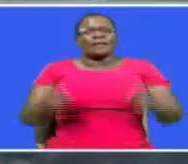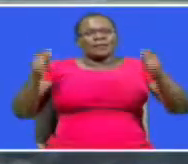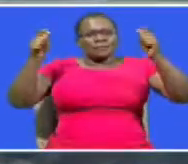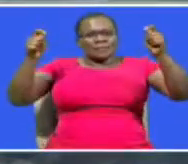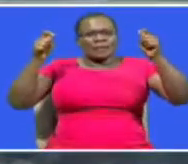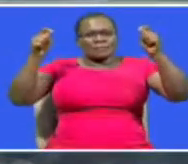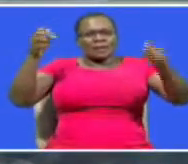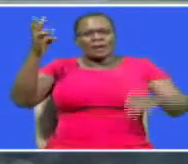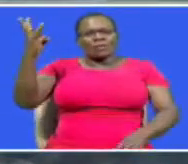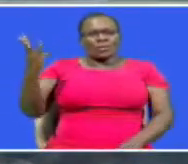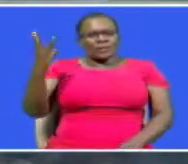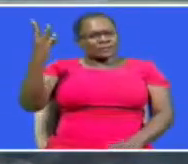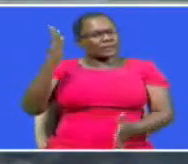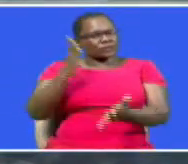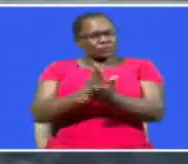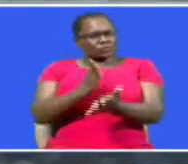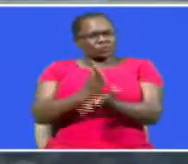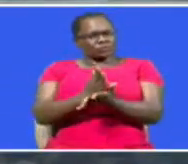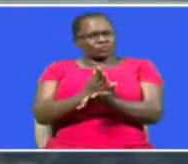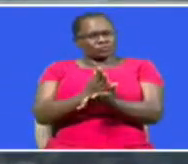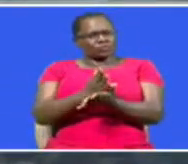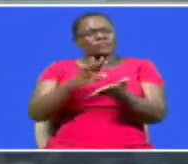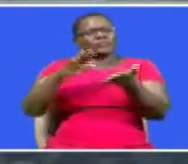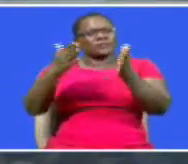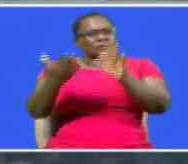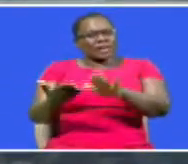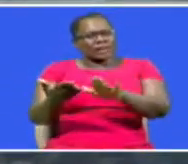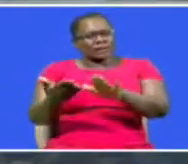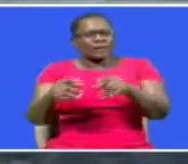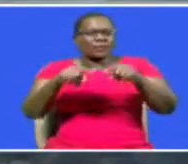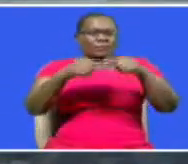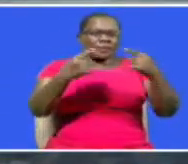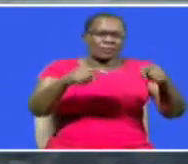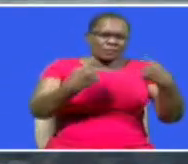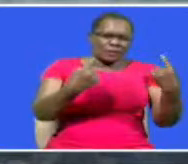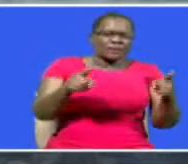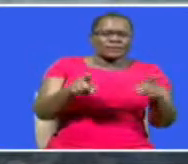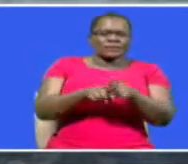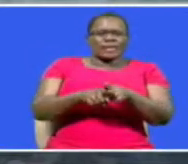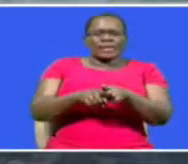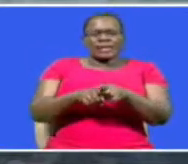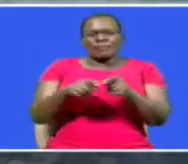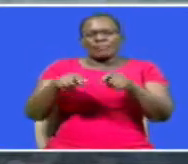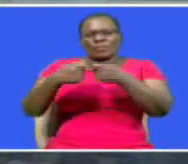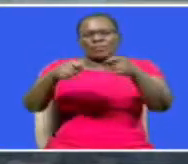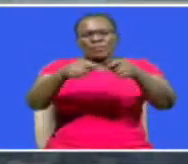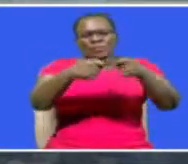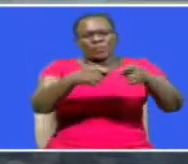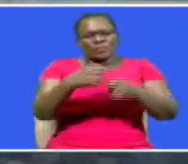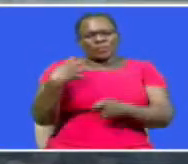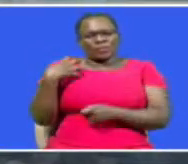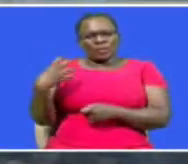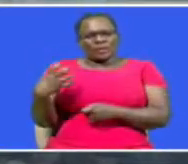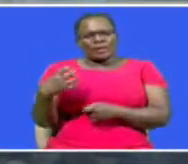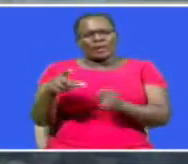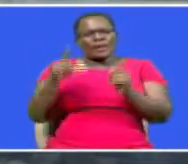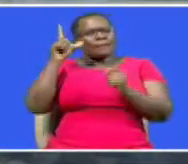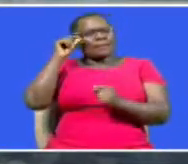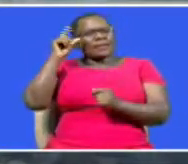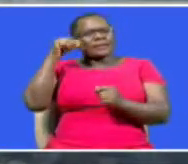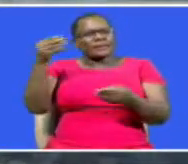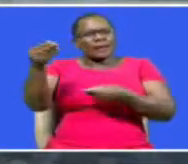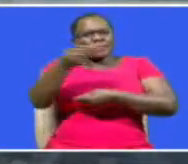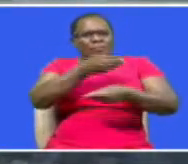Maandamano ya siku ya Jumatano bila shaka lisababisha mauti, majeraha na hata uharibifu wa mali. Picha za nipe